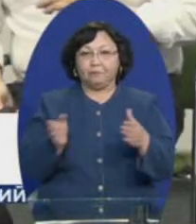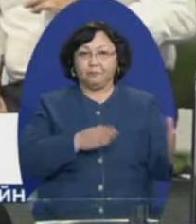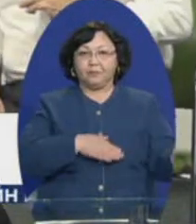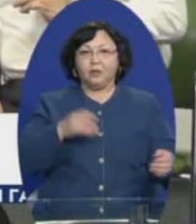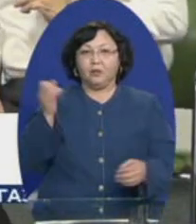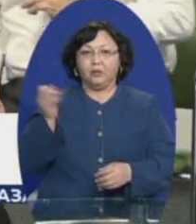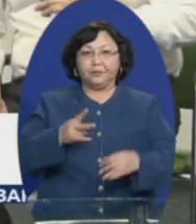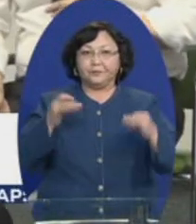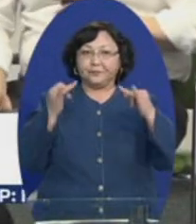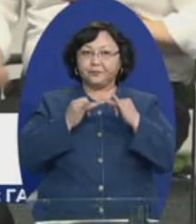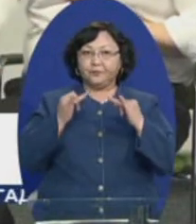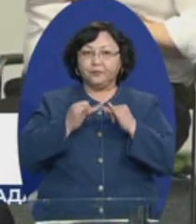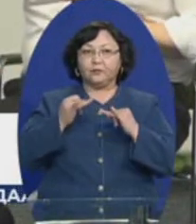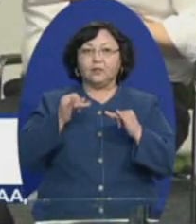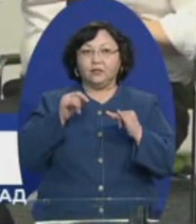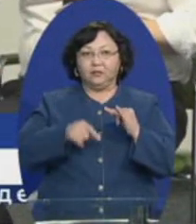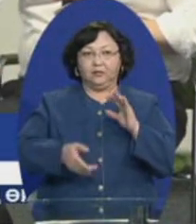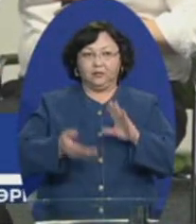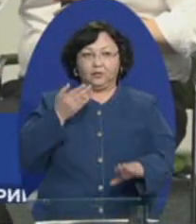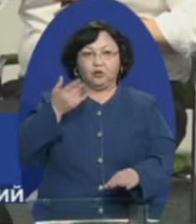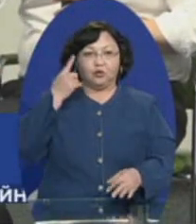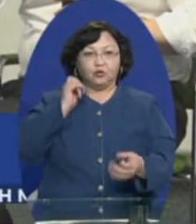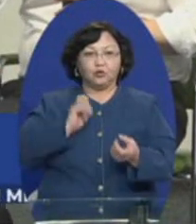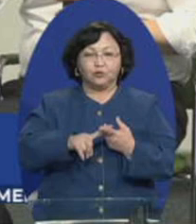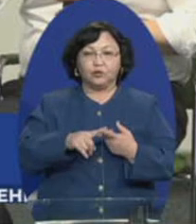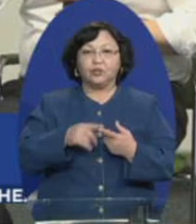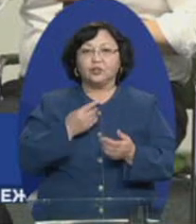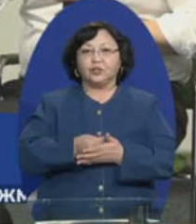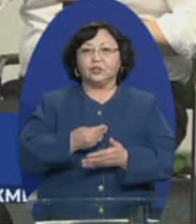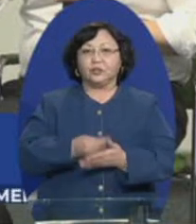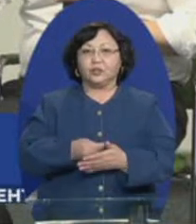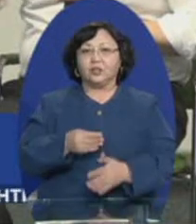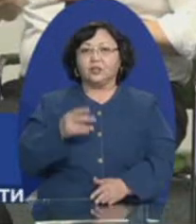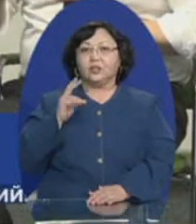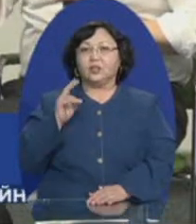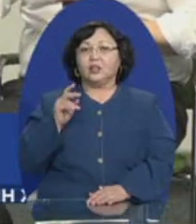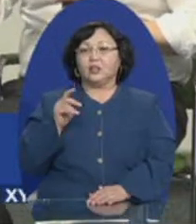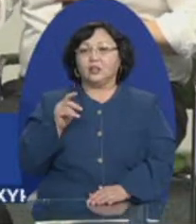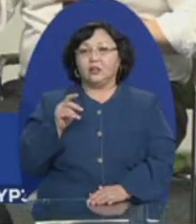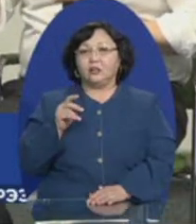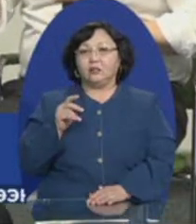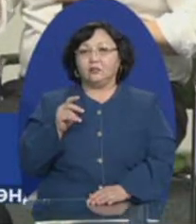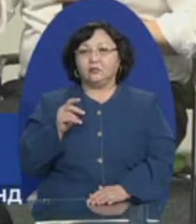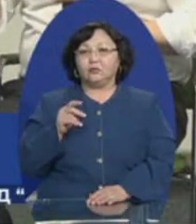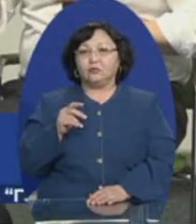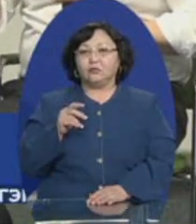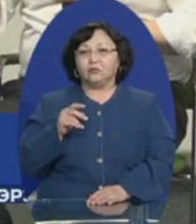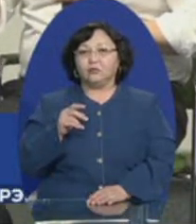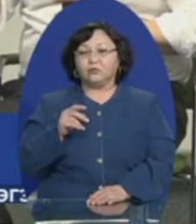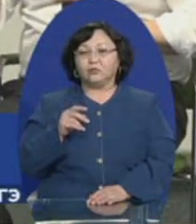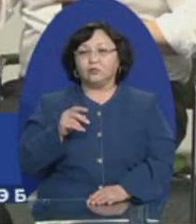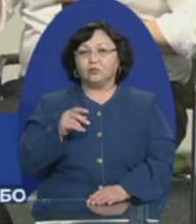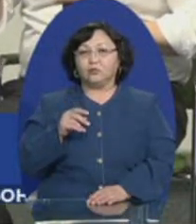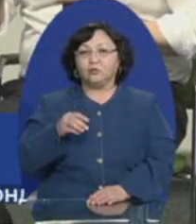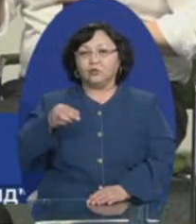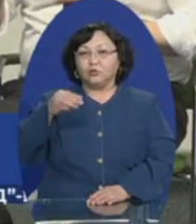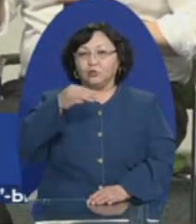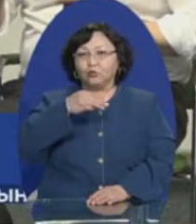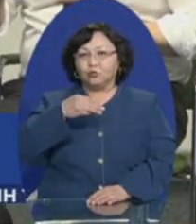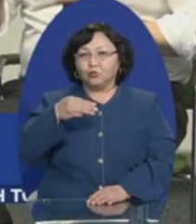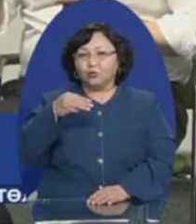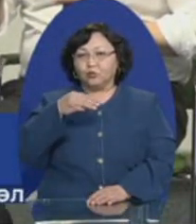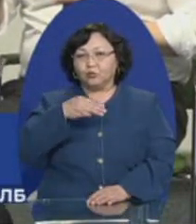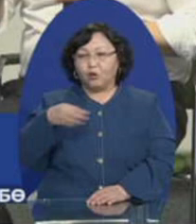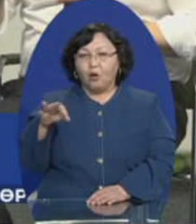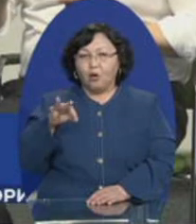энэ цахимжилтын гол зорилго бол юу вэ гэхээр жишээлбэл кредит зүүнийг түндүүх гэж нэрлэсэн. Энэ бол одоо тоон өнөөдрийг